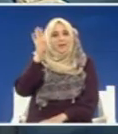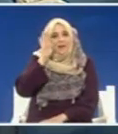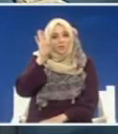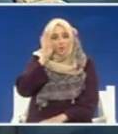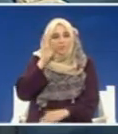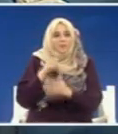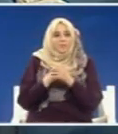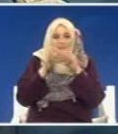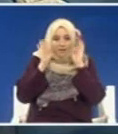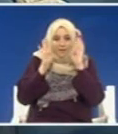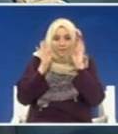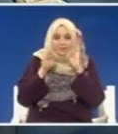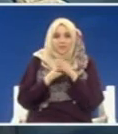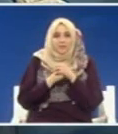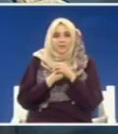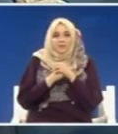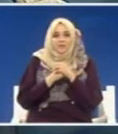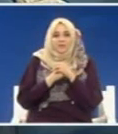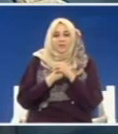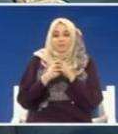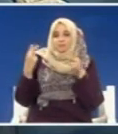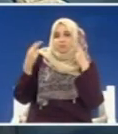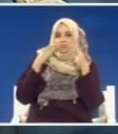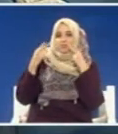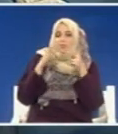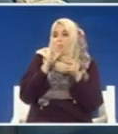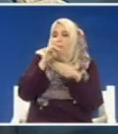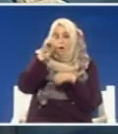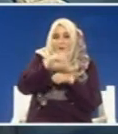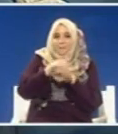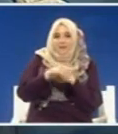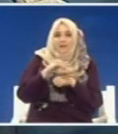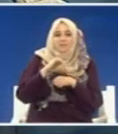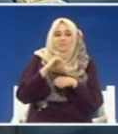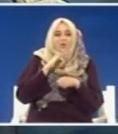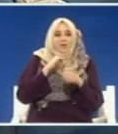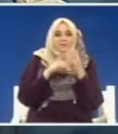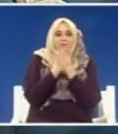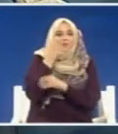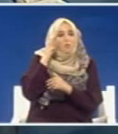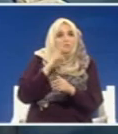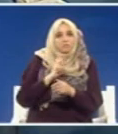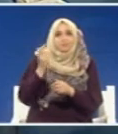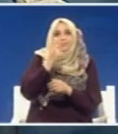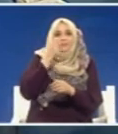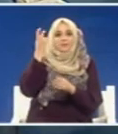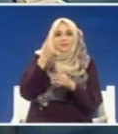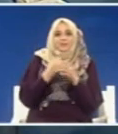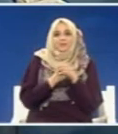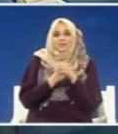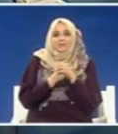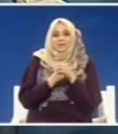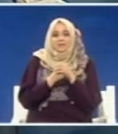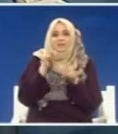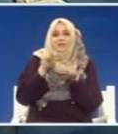نصلي، شغل يشوفوني كامل، ما نقدرش لتحت نتوضى، عندنا حشاك سانيتير لتحت، وباش نطلع لفوق، وكي ندير الدار يتلايموا